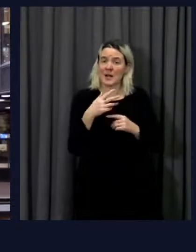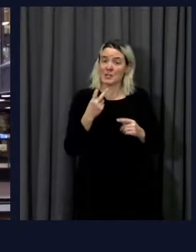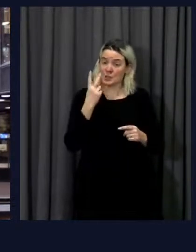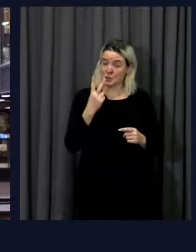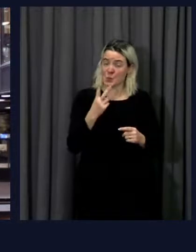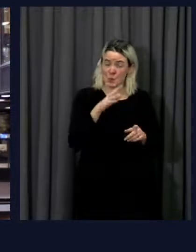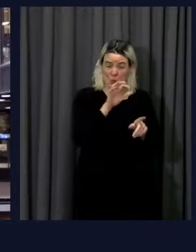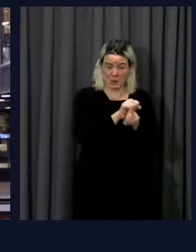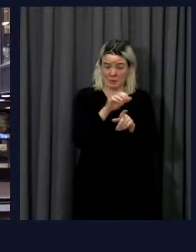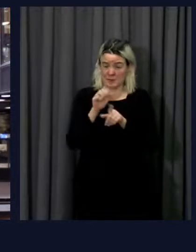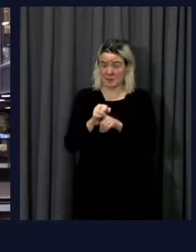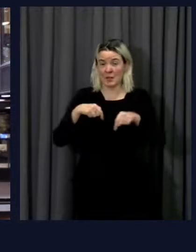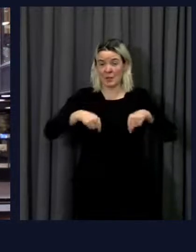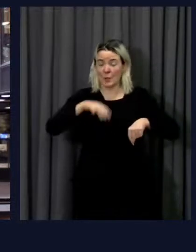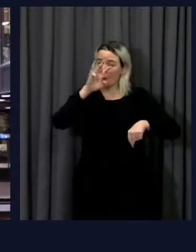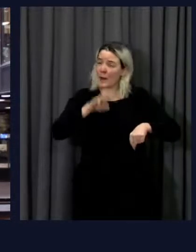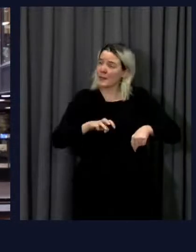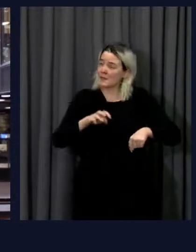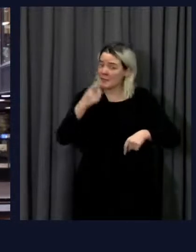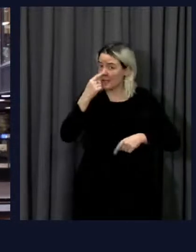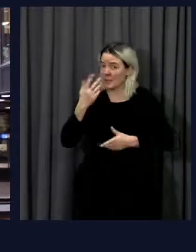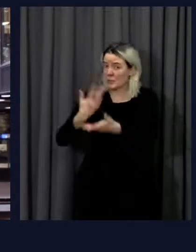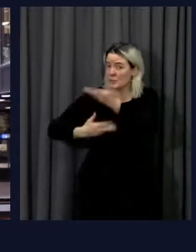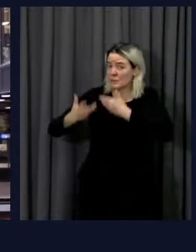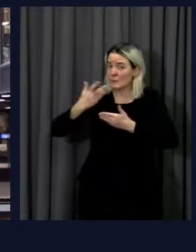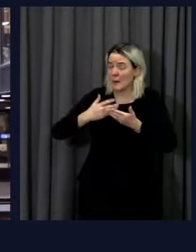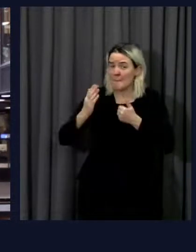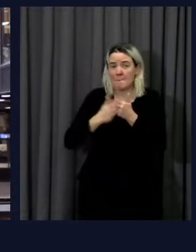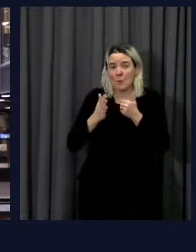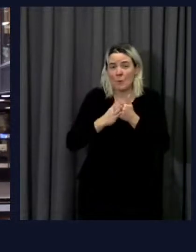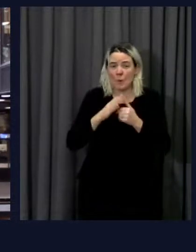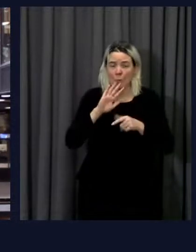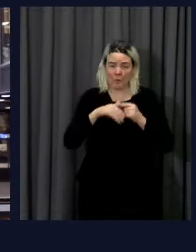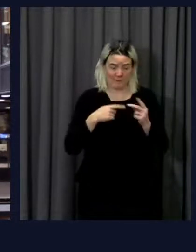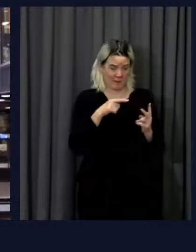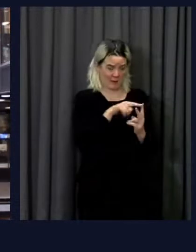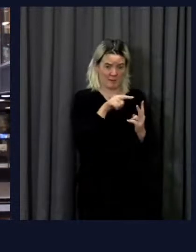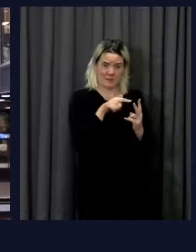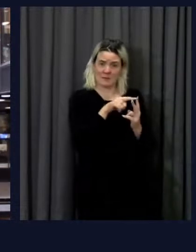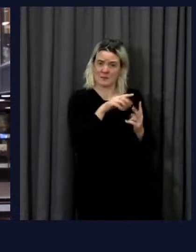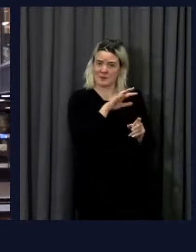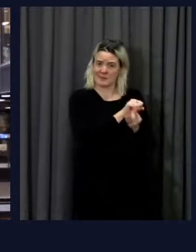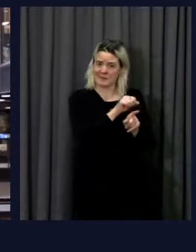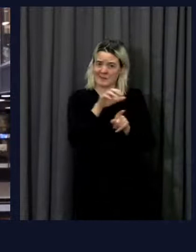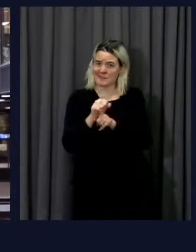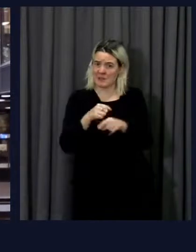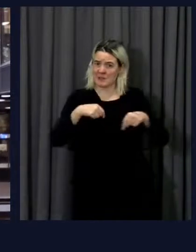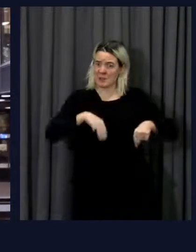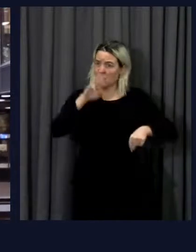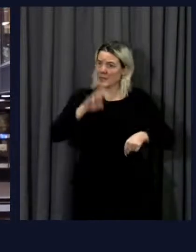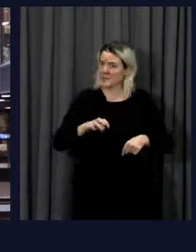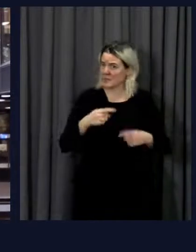Wales. I wonder what more you can tell us about those cases and how concerned we should be.